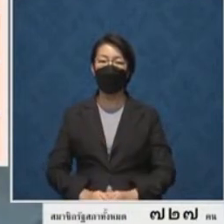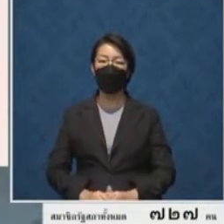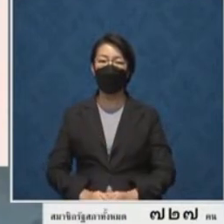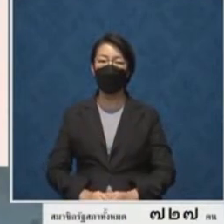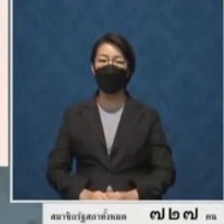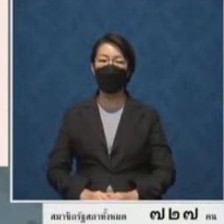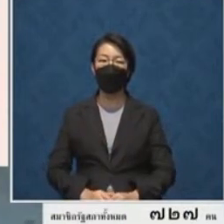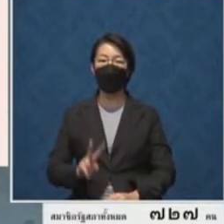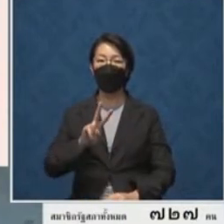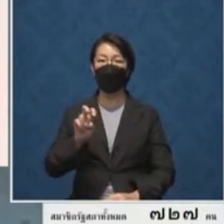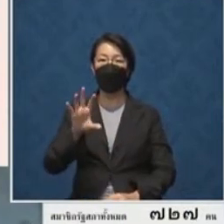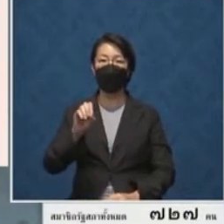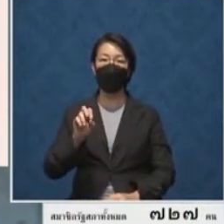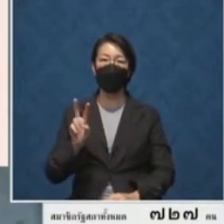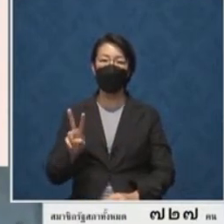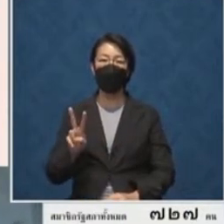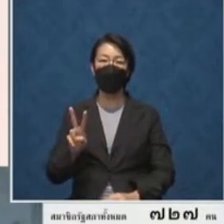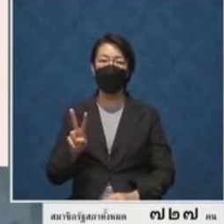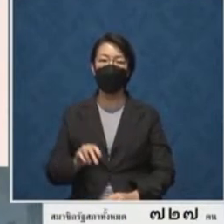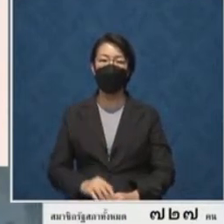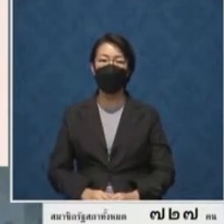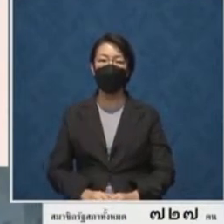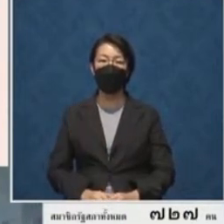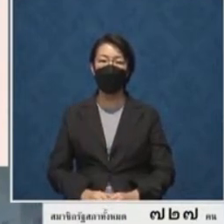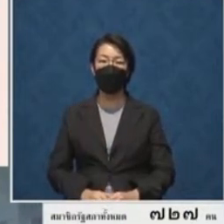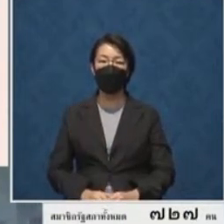252นายนิยมช่างพินิจ